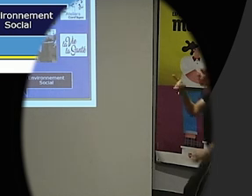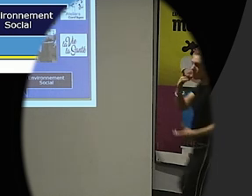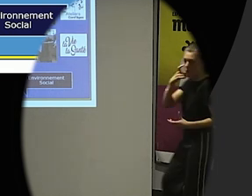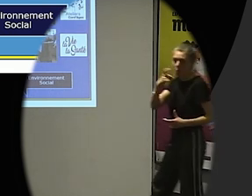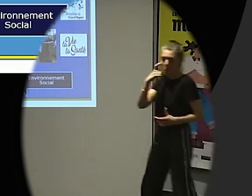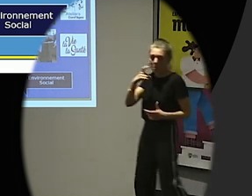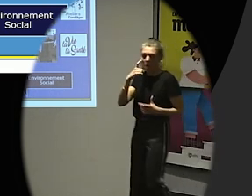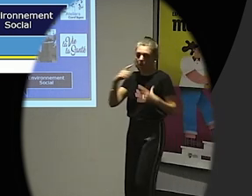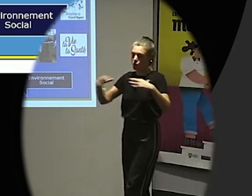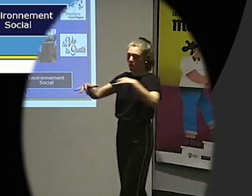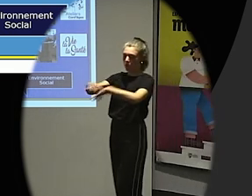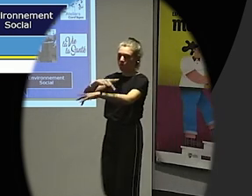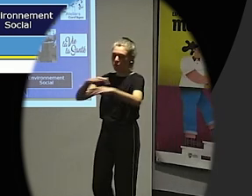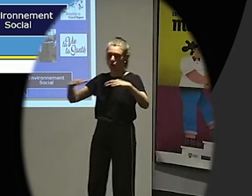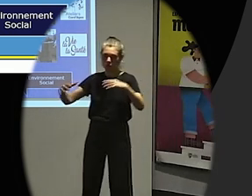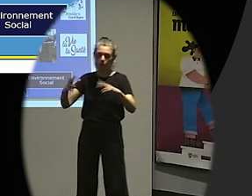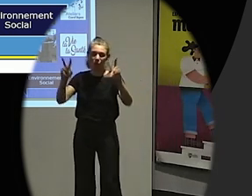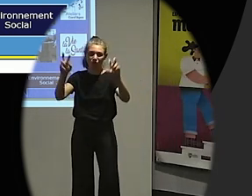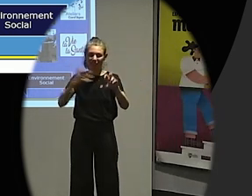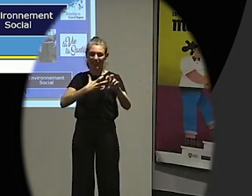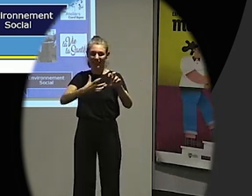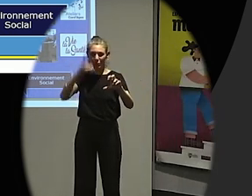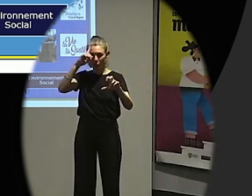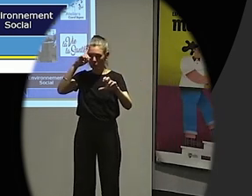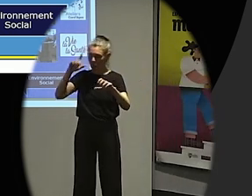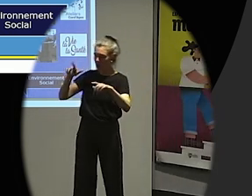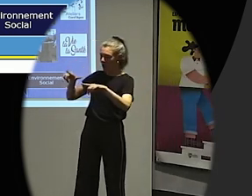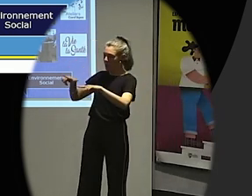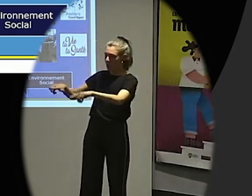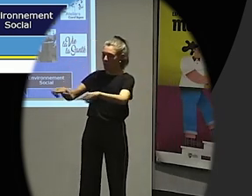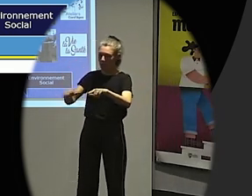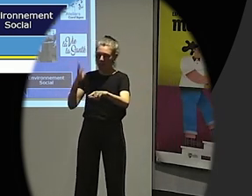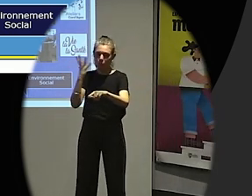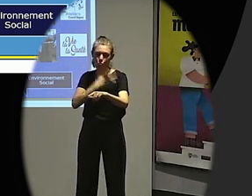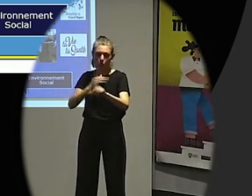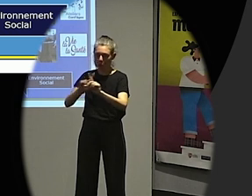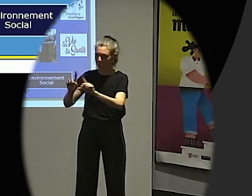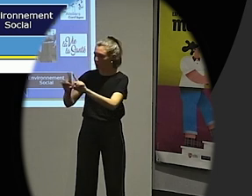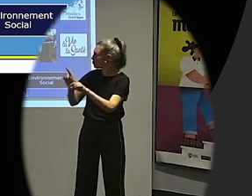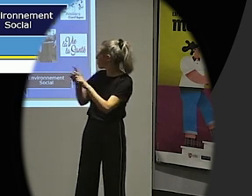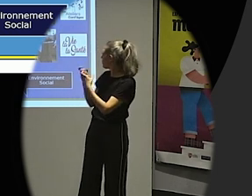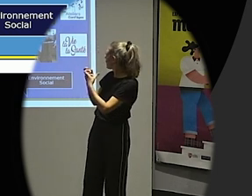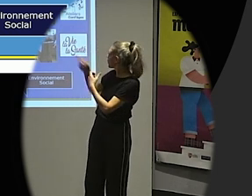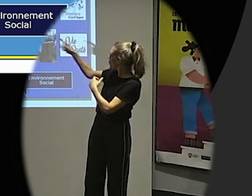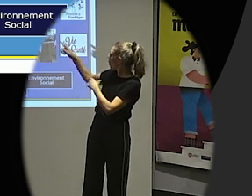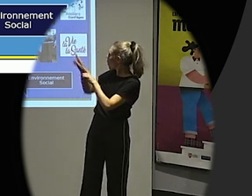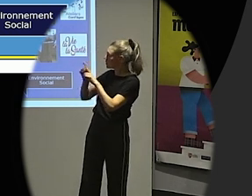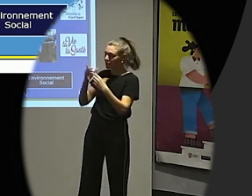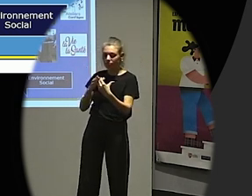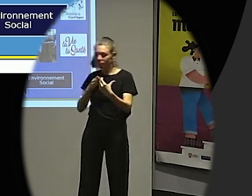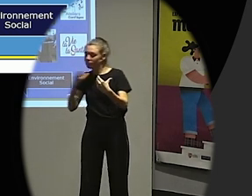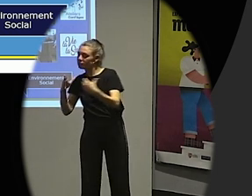le tapis multicolore d'atelier cordage qui donne envie d'aller pratiquer. Et puis aussi le fait qu'il y ait le bar juste à côté, la